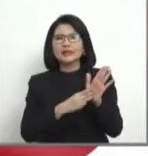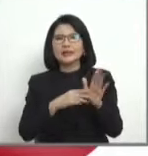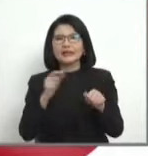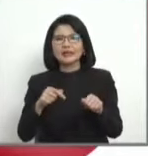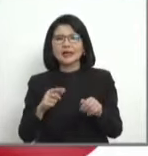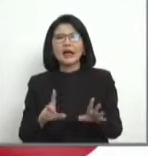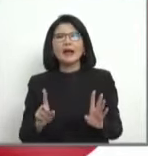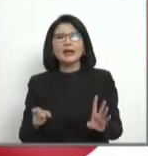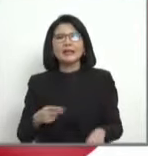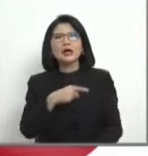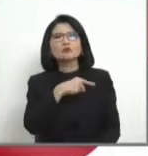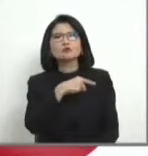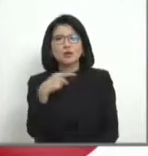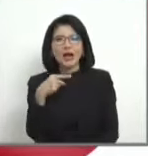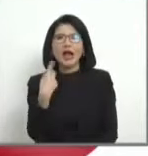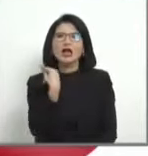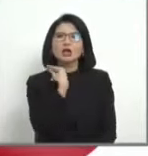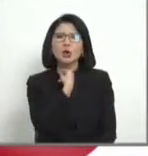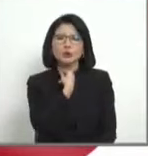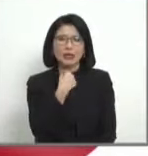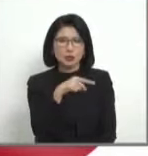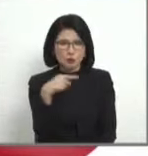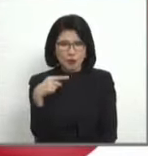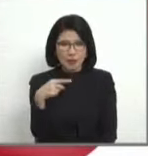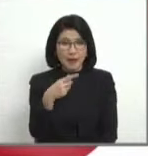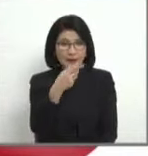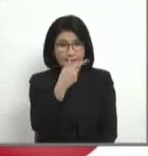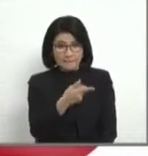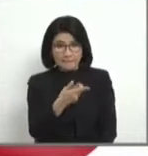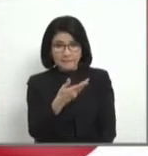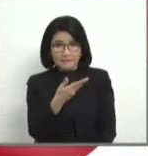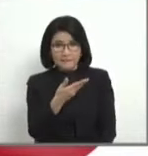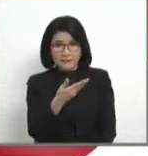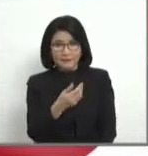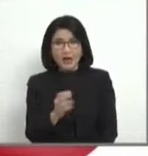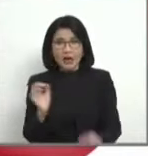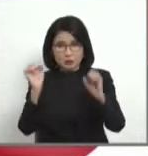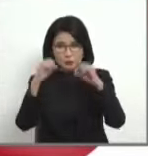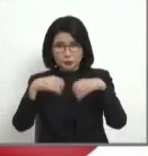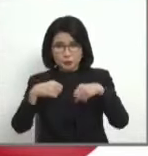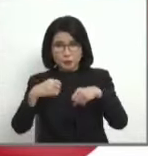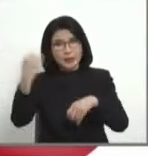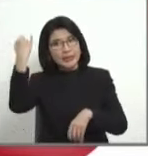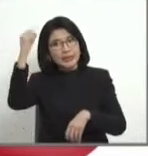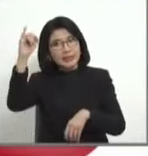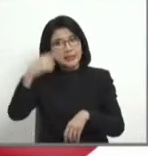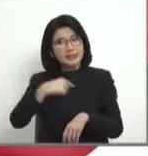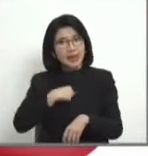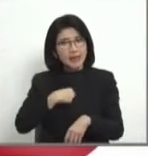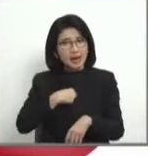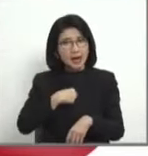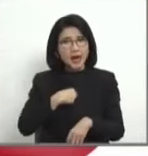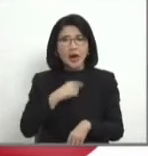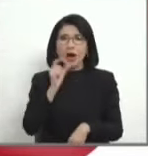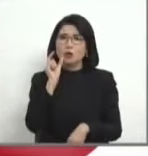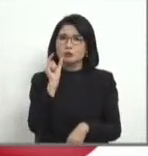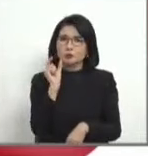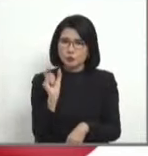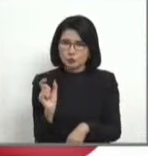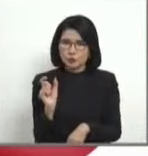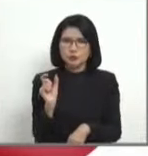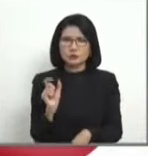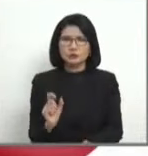kekurangan dokter. Apakah Bapak setuju dengan gagasan saya untuk secara